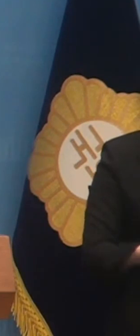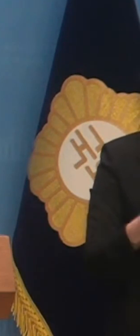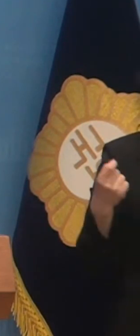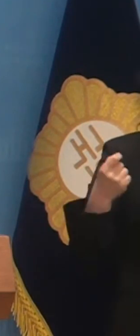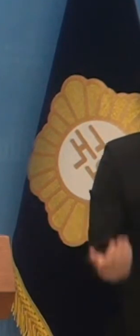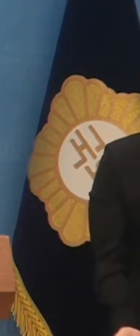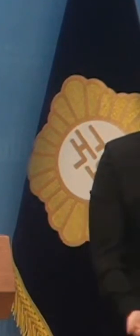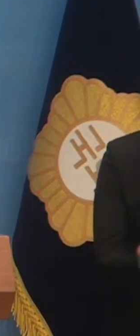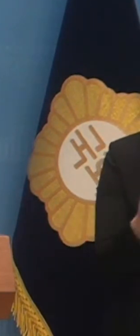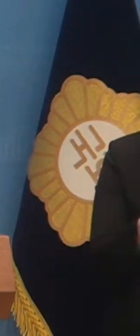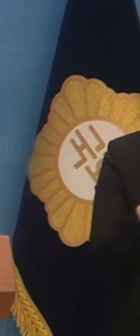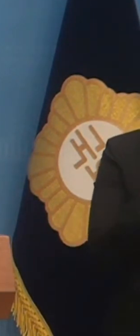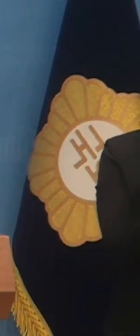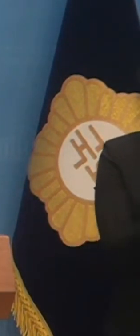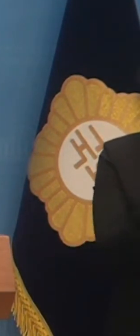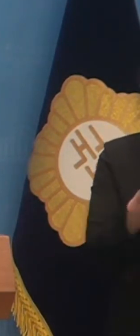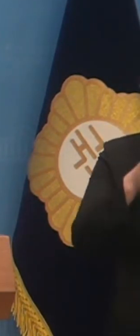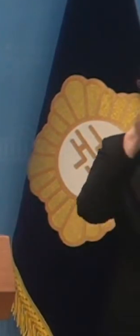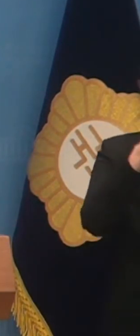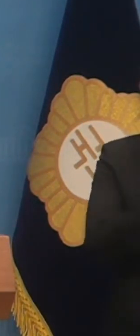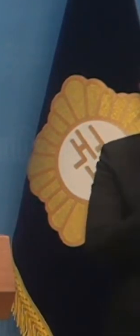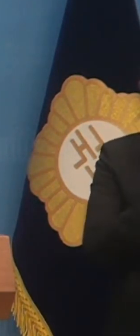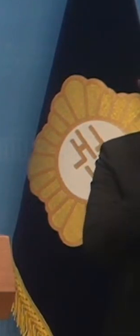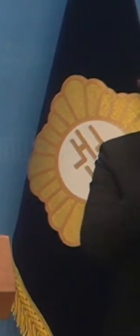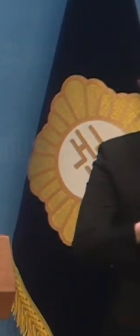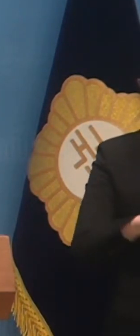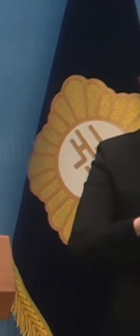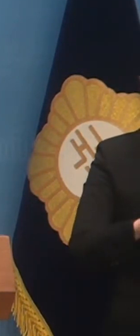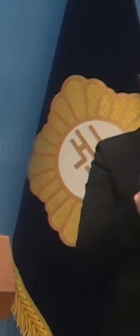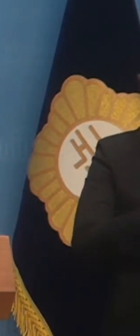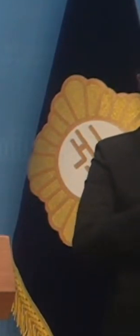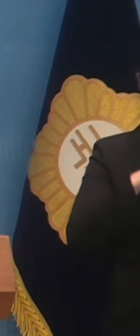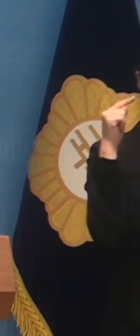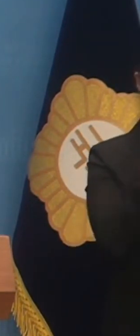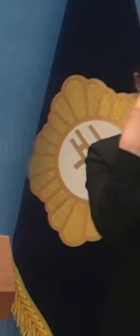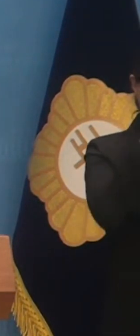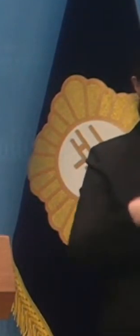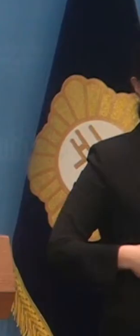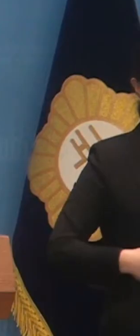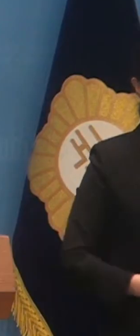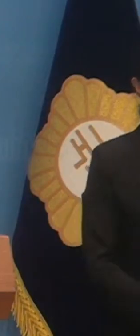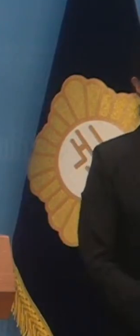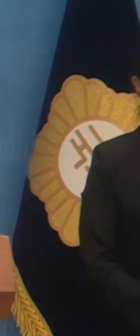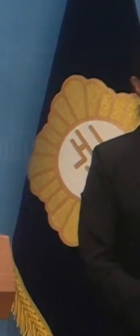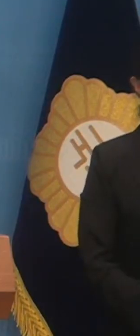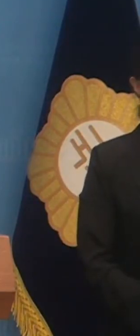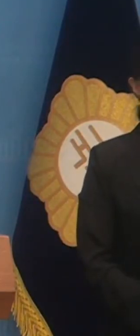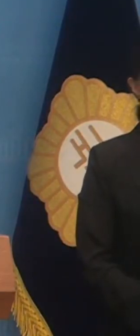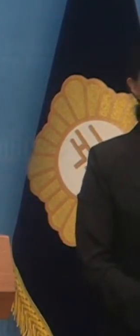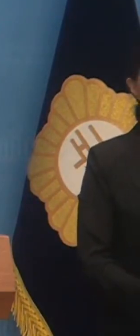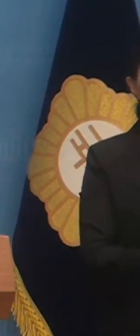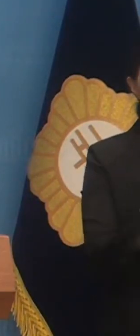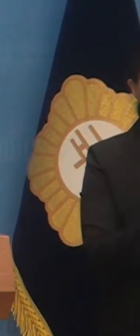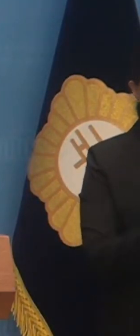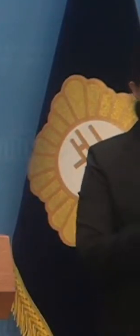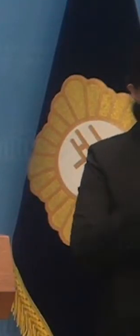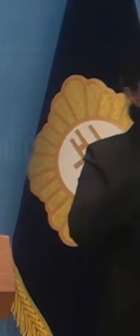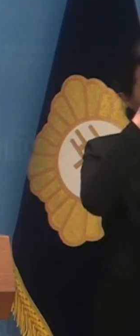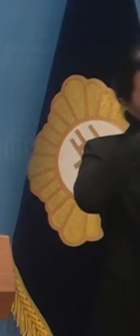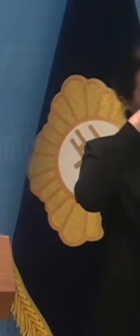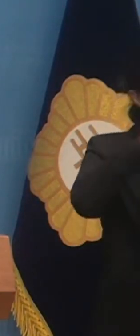이 집단에 대한 전방위적이고 철저한 조사가 반드시 이루어져야 합니다. 만약 면피형